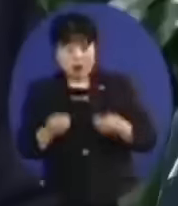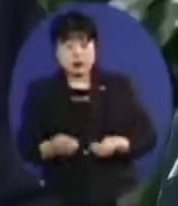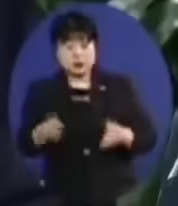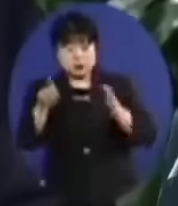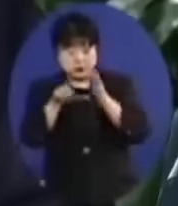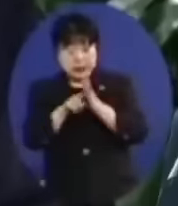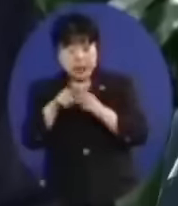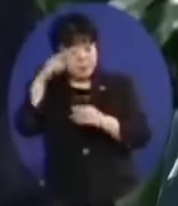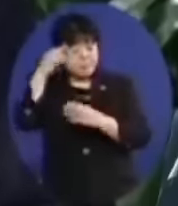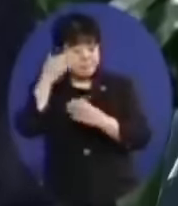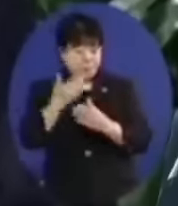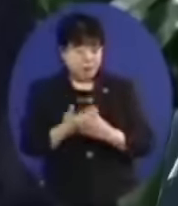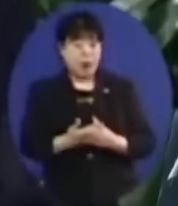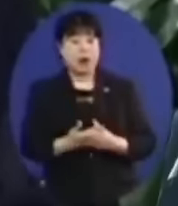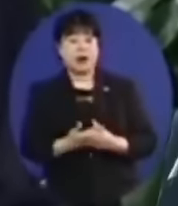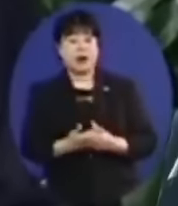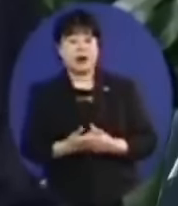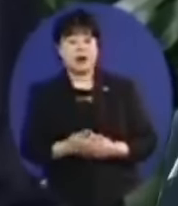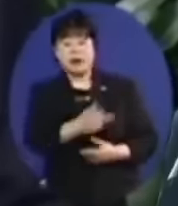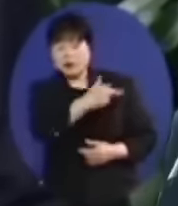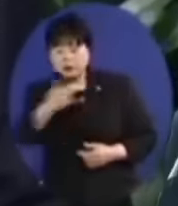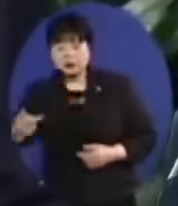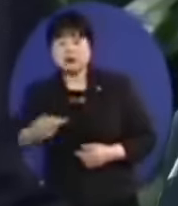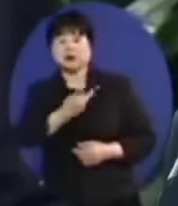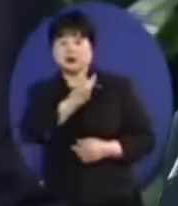대신학자요 대사도요